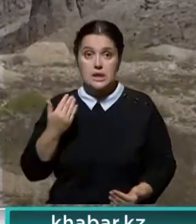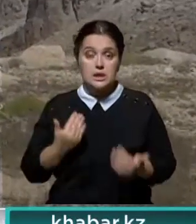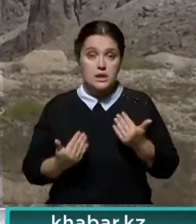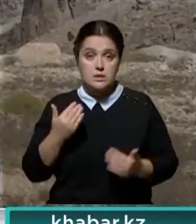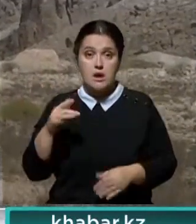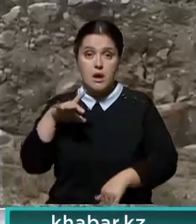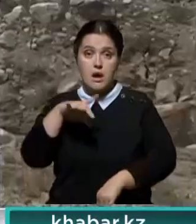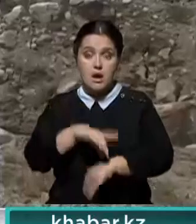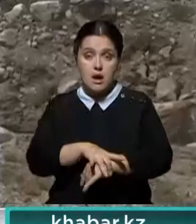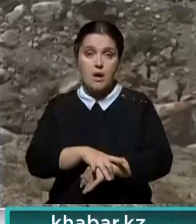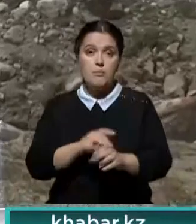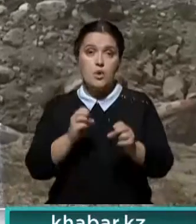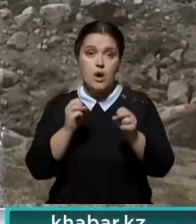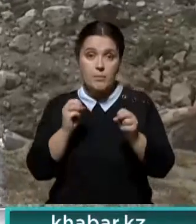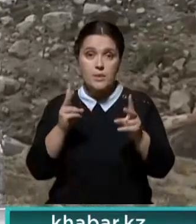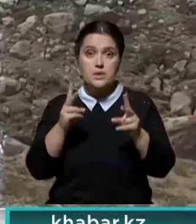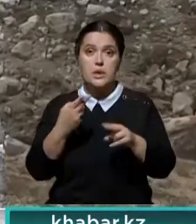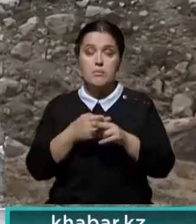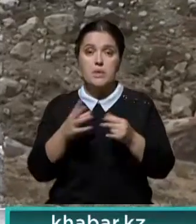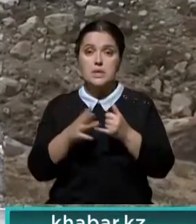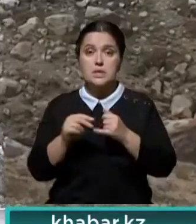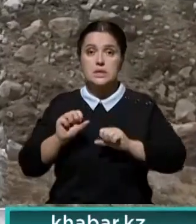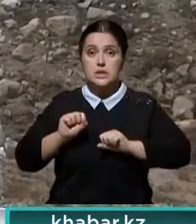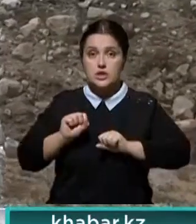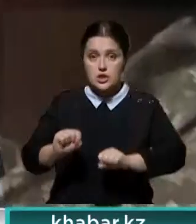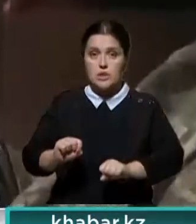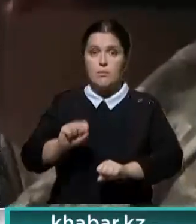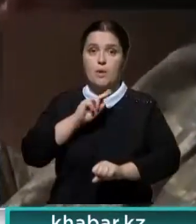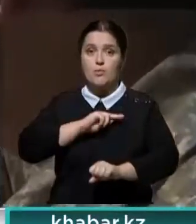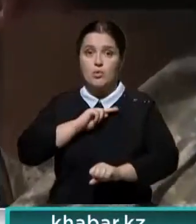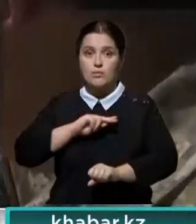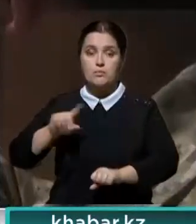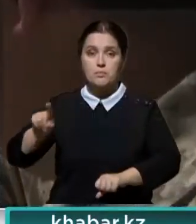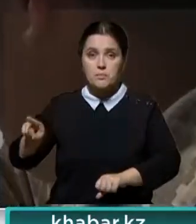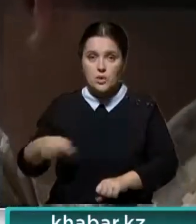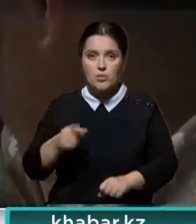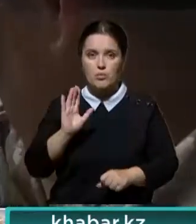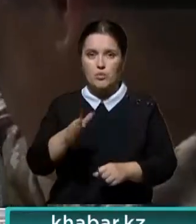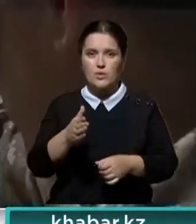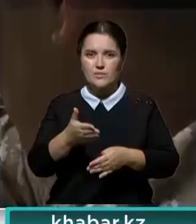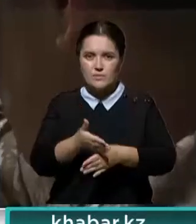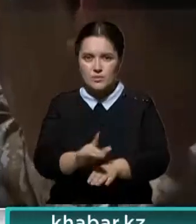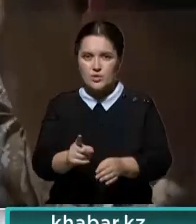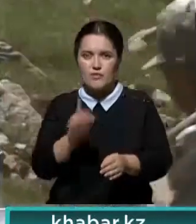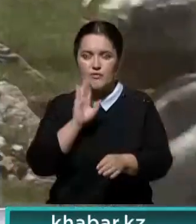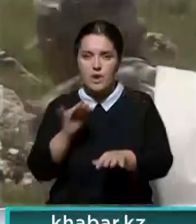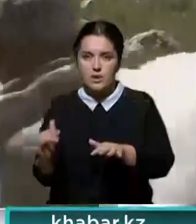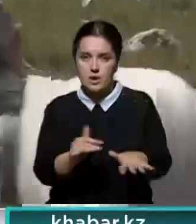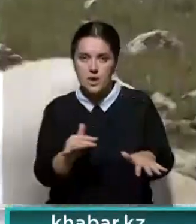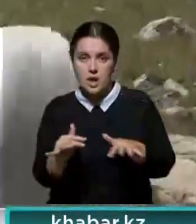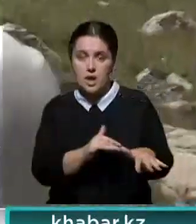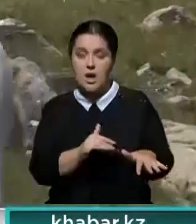И если инспекторы обнаружат опасность, к селезащитным работам привлекут взрывников. В этот